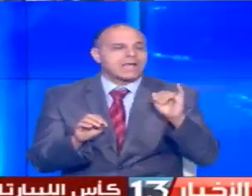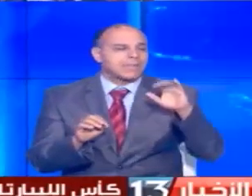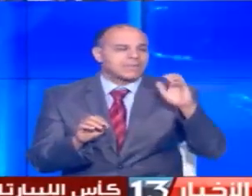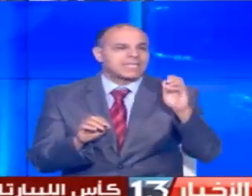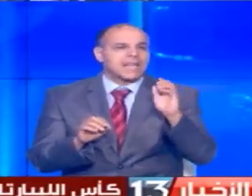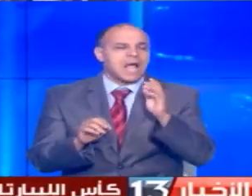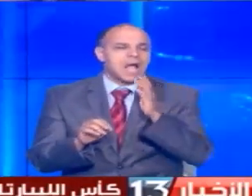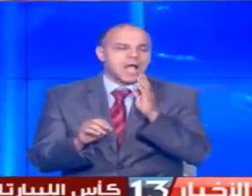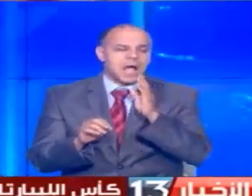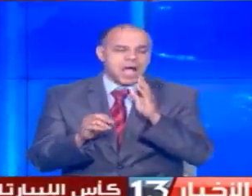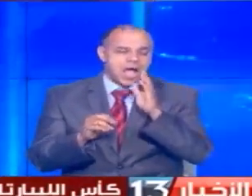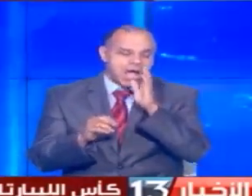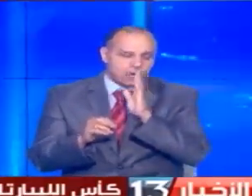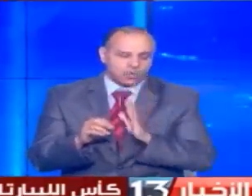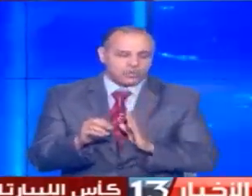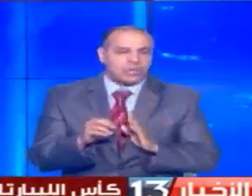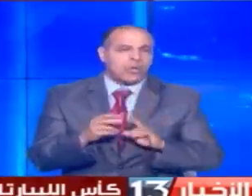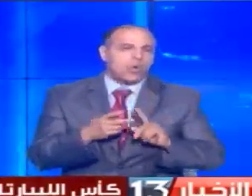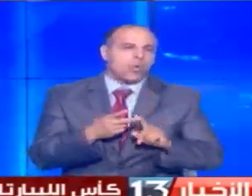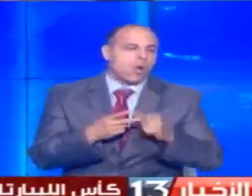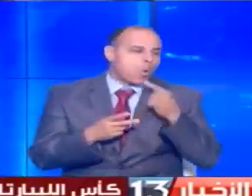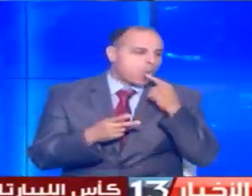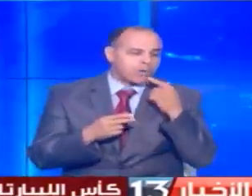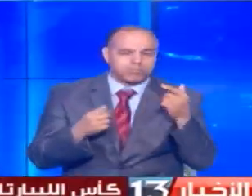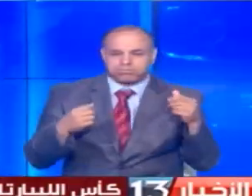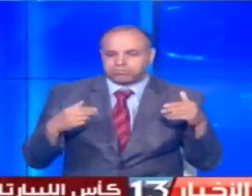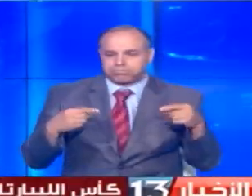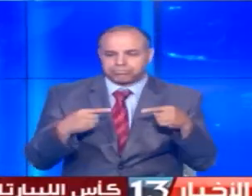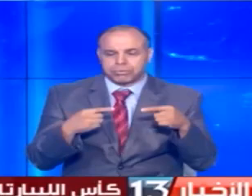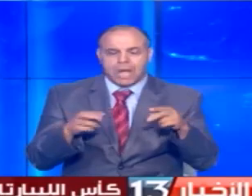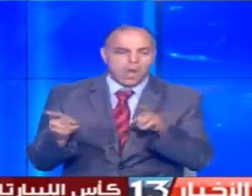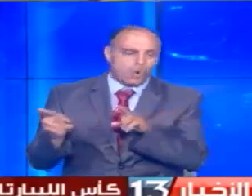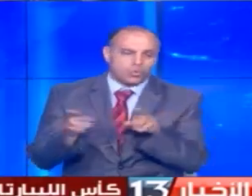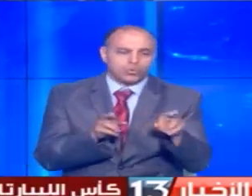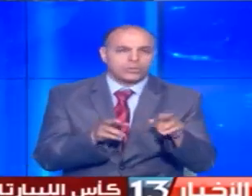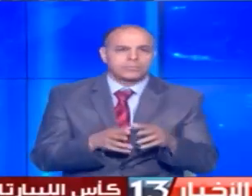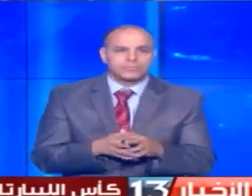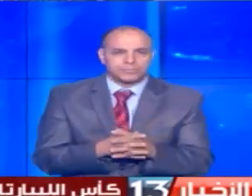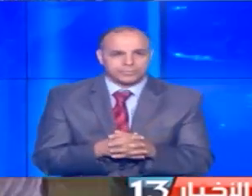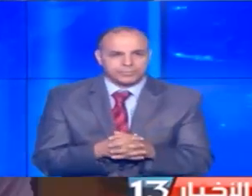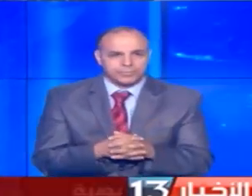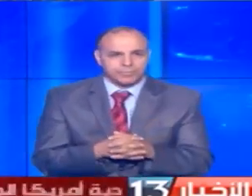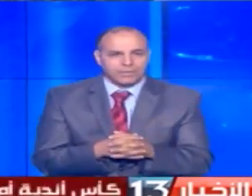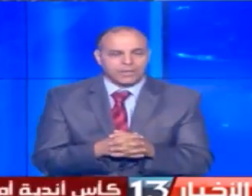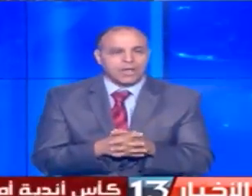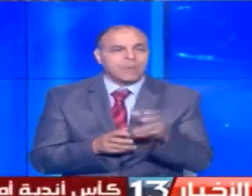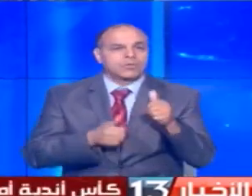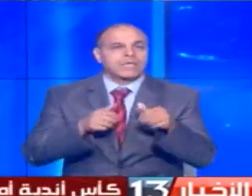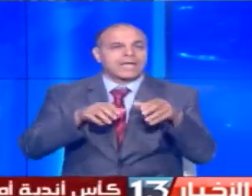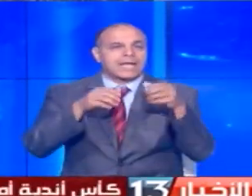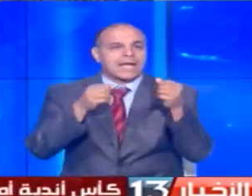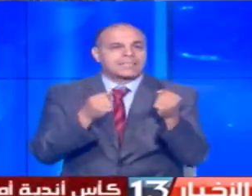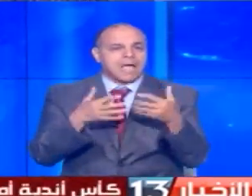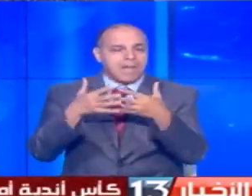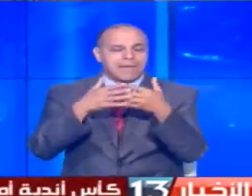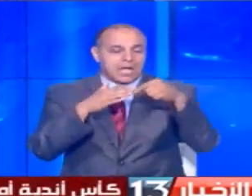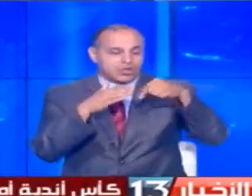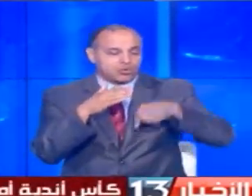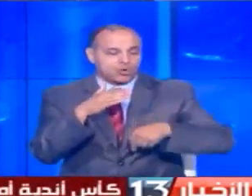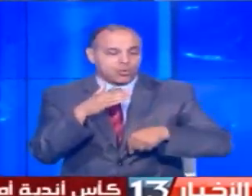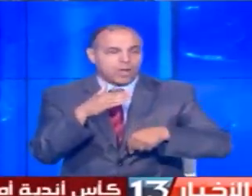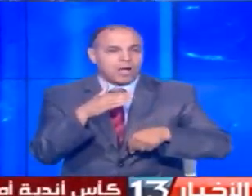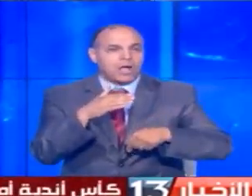الأرجنتيني وموطني ريفر بليت، لتأجر الحسم إلى لقاء العودة. وإلى مسابقة كأس أندية أمريكا الجنوبية